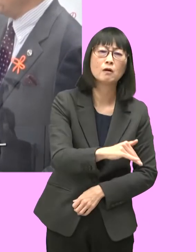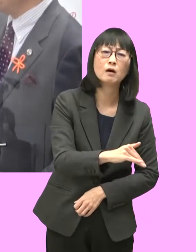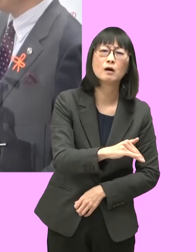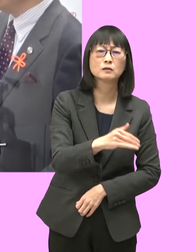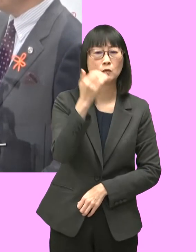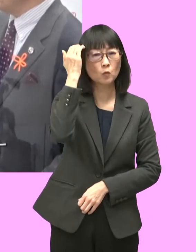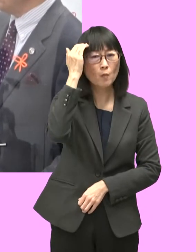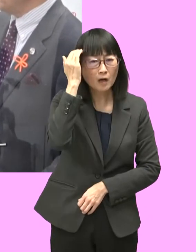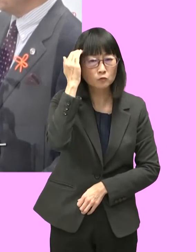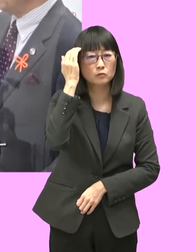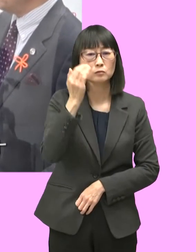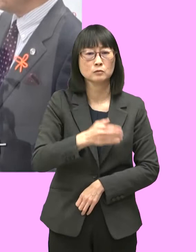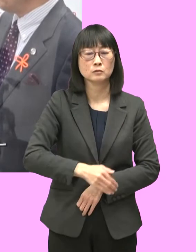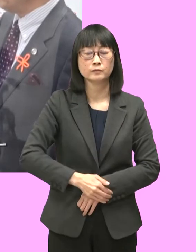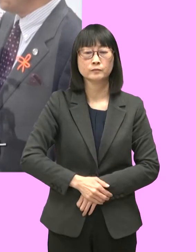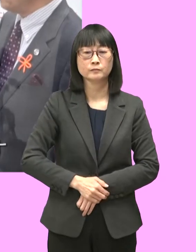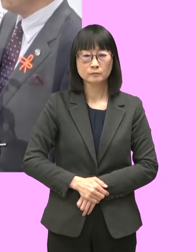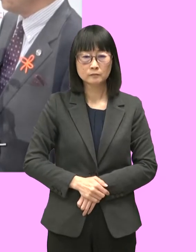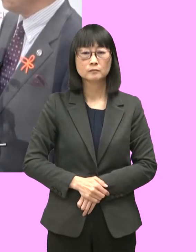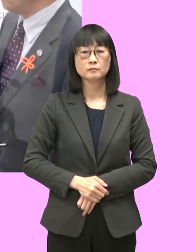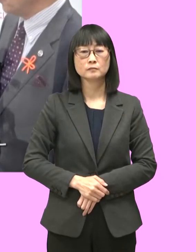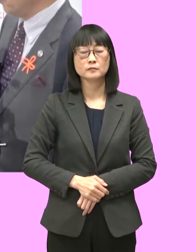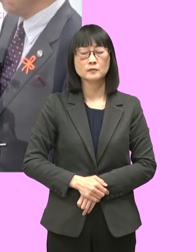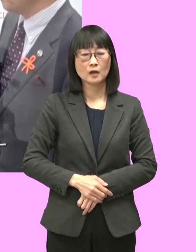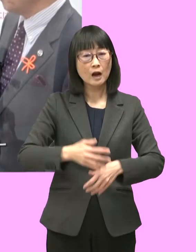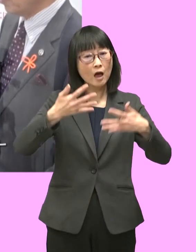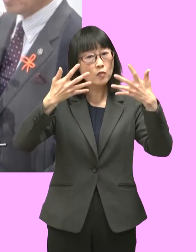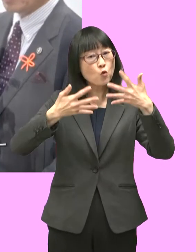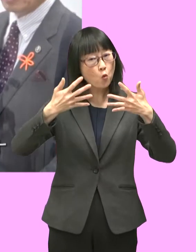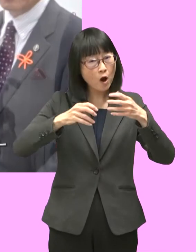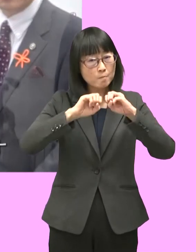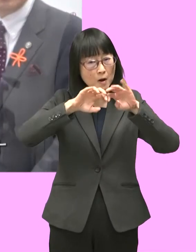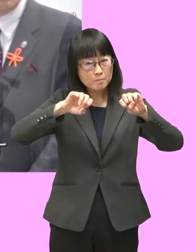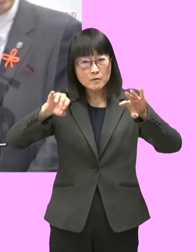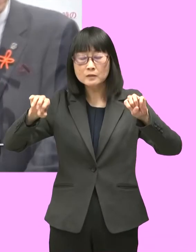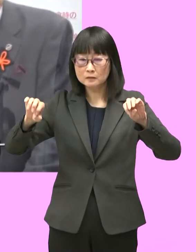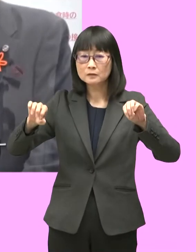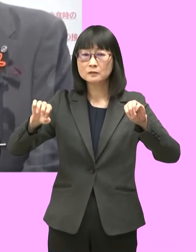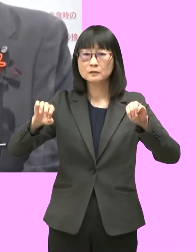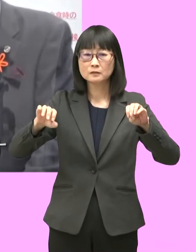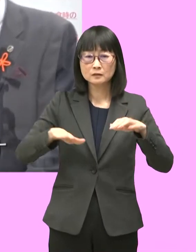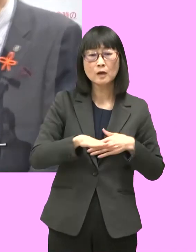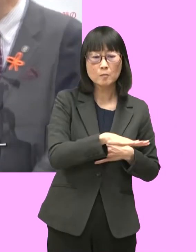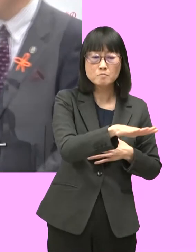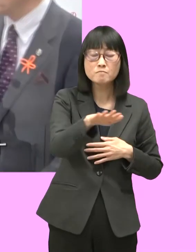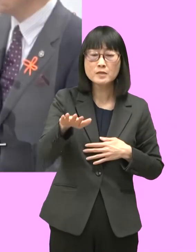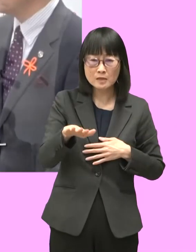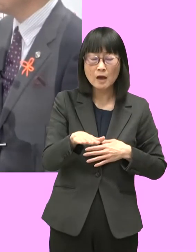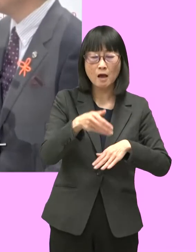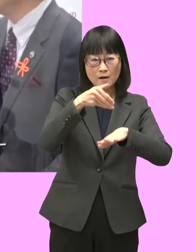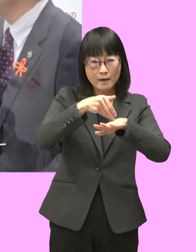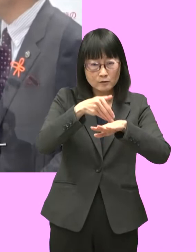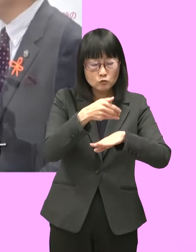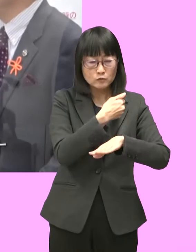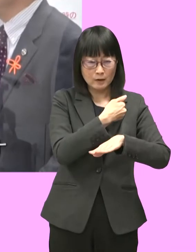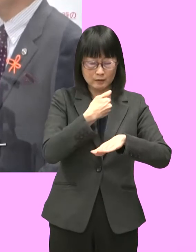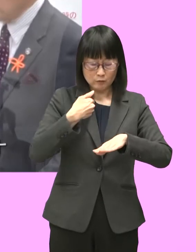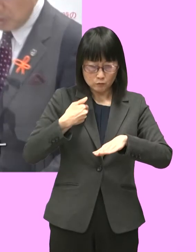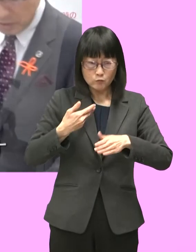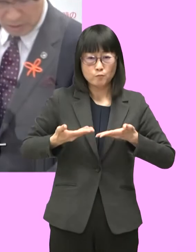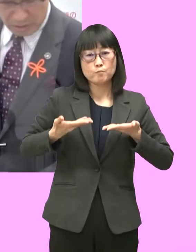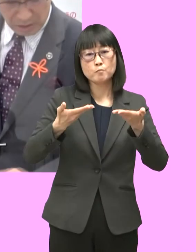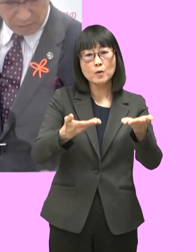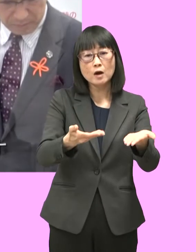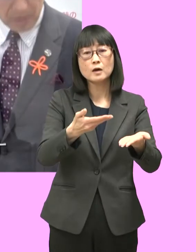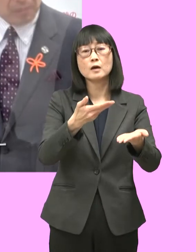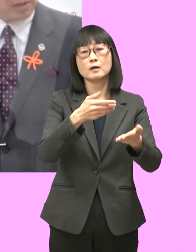をやって、地域防災力の維持向上、防災意識の調整を図ろうじゃないかということであります。でちな